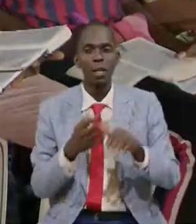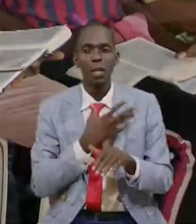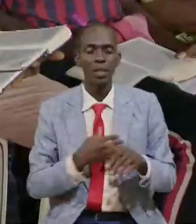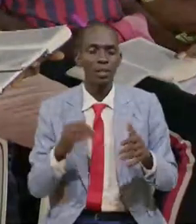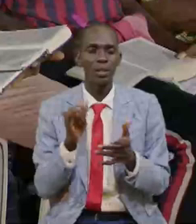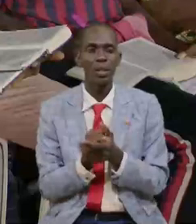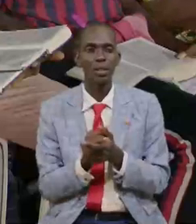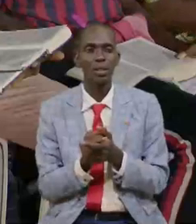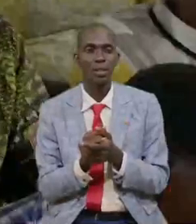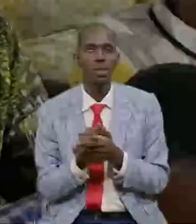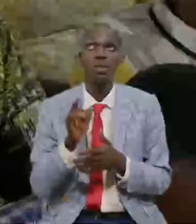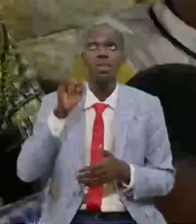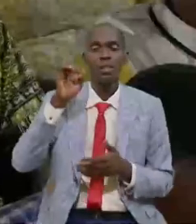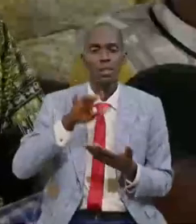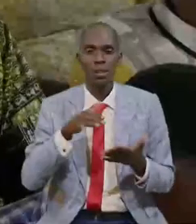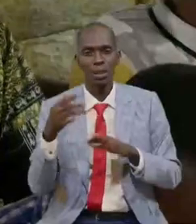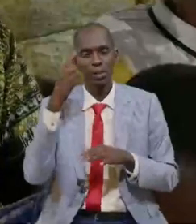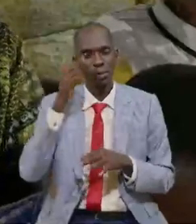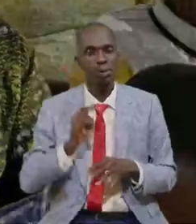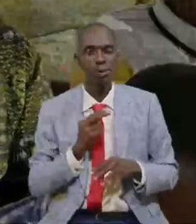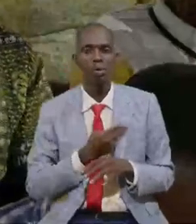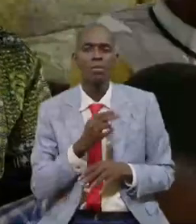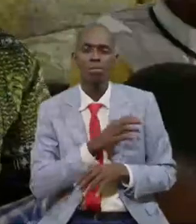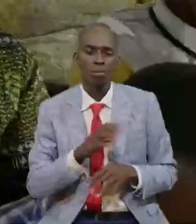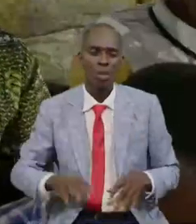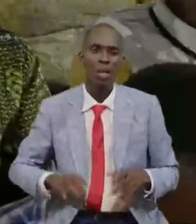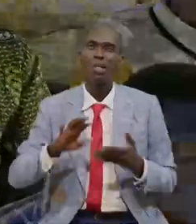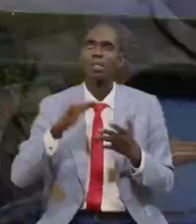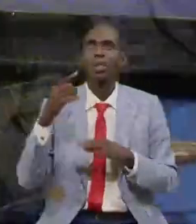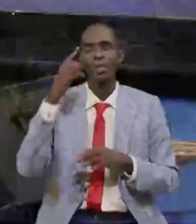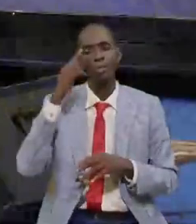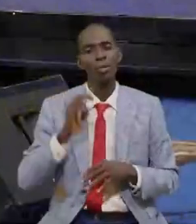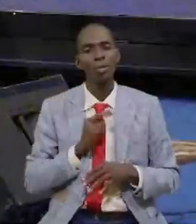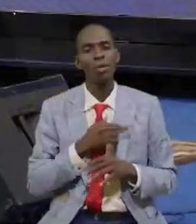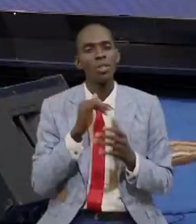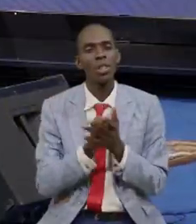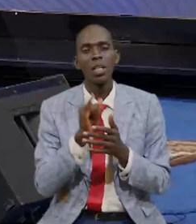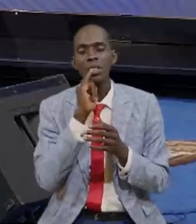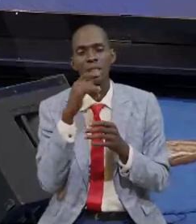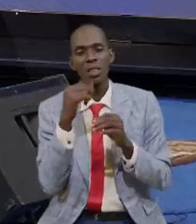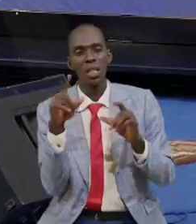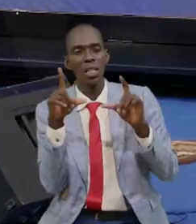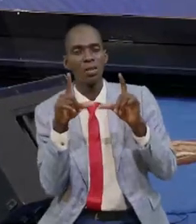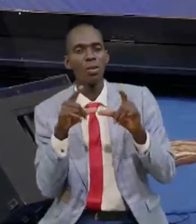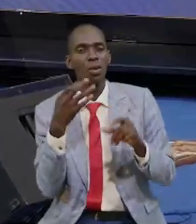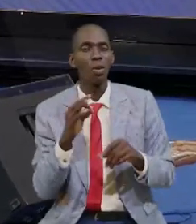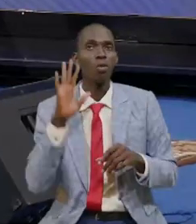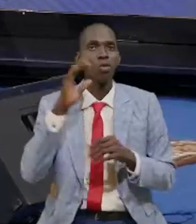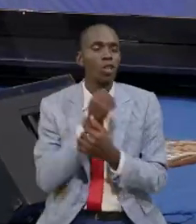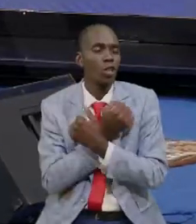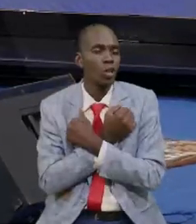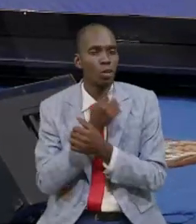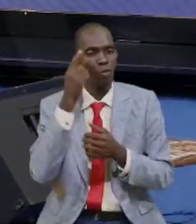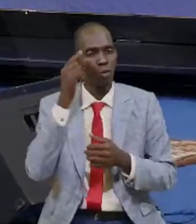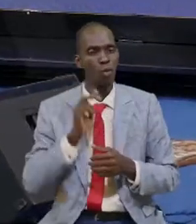mort pour tous, Christ est mort pour nous. Ça, c'est le niveau de son amour pour nous.